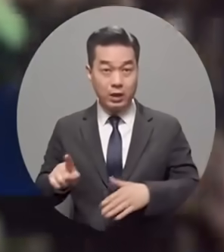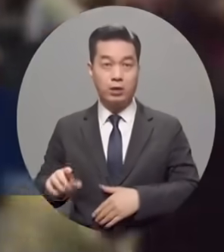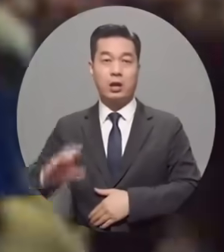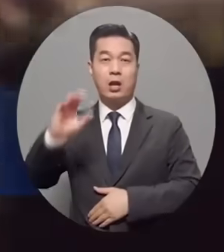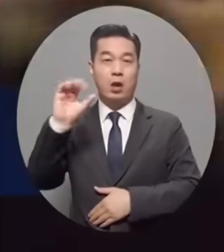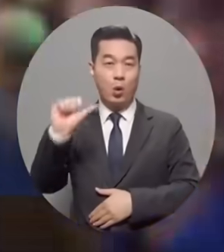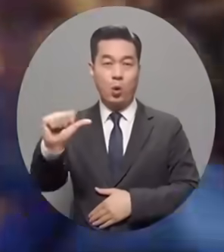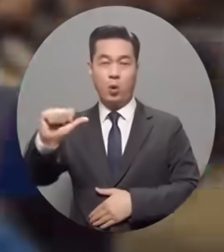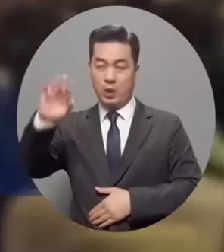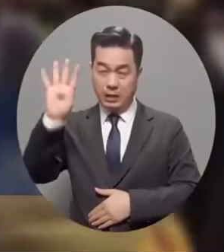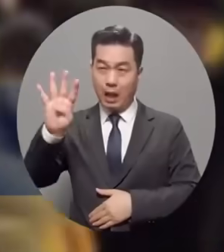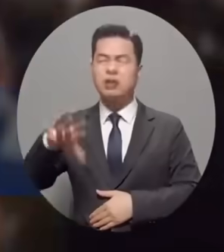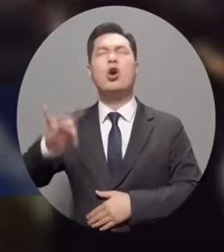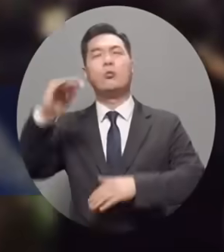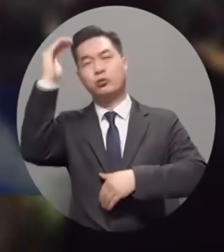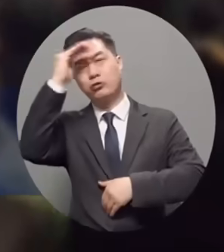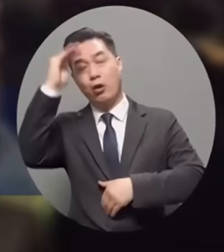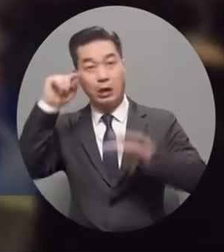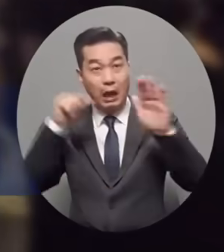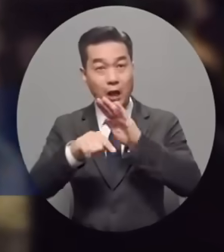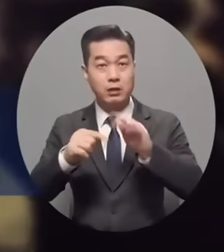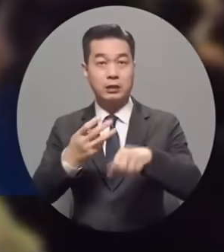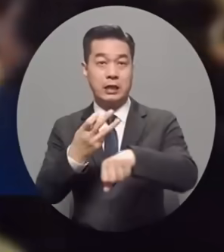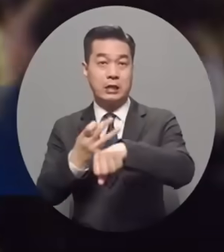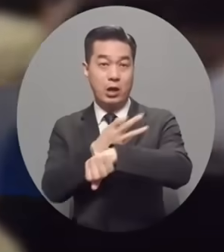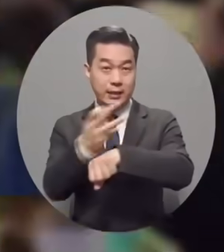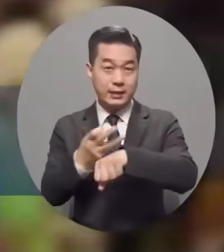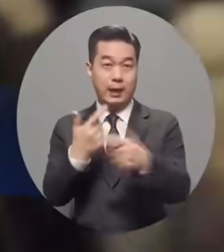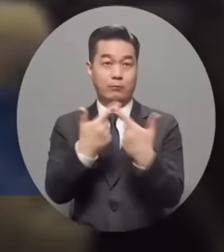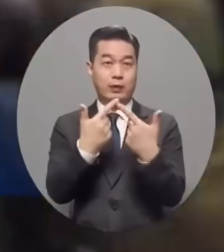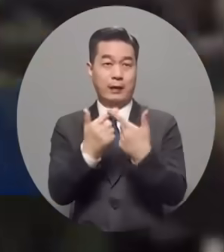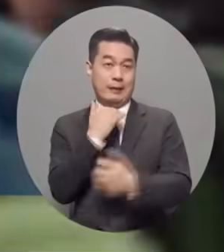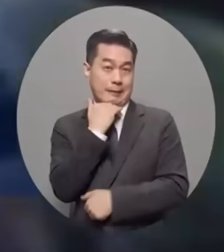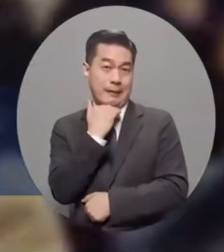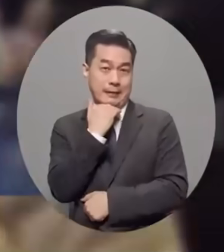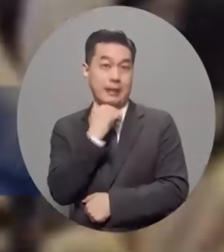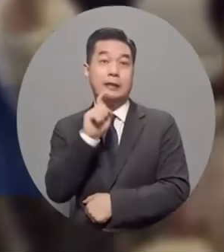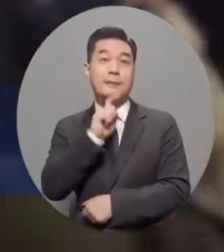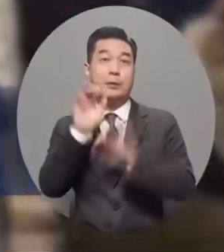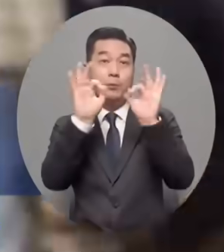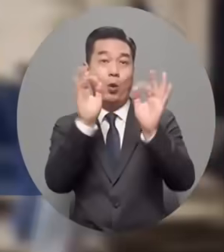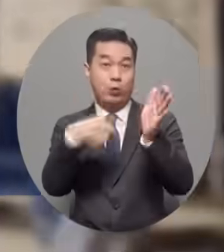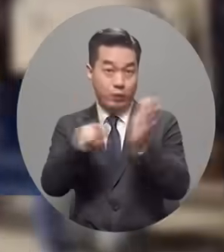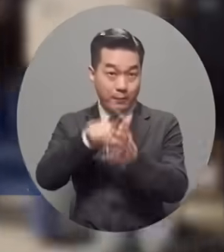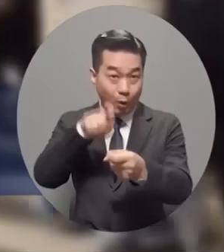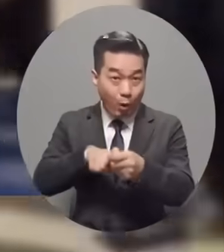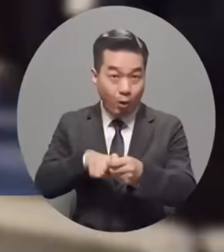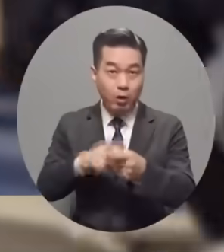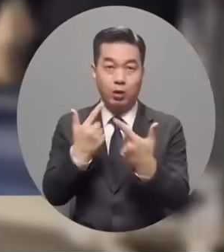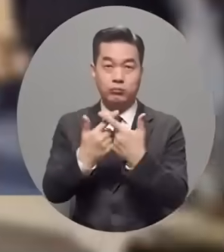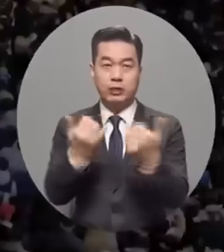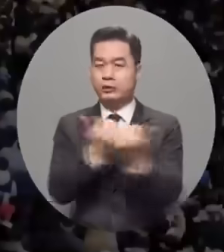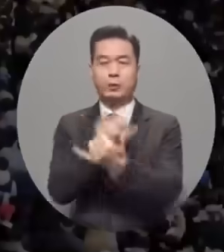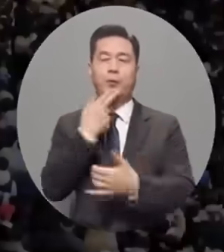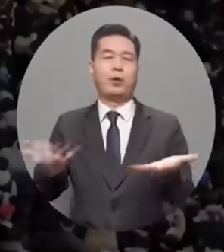간 거였거든요. 저 13시간을 부산에서 버텼어요. 그거 하나 보려고, 10분 보려고. 부산에 친척이 있는 것도 아니고. 행사를